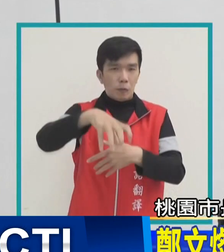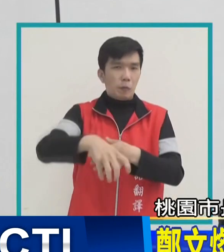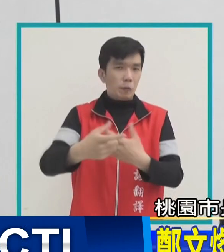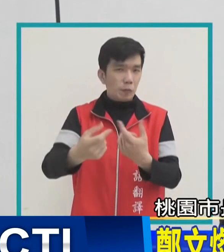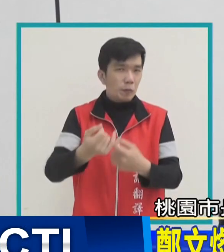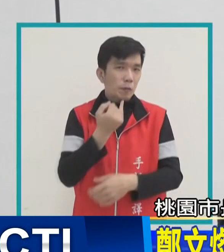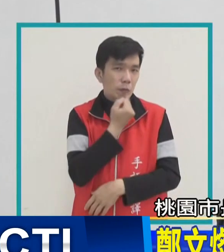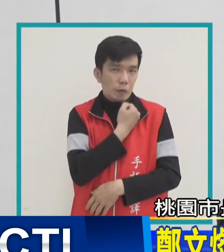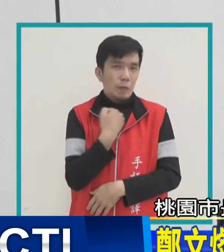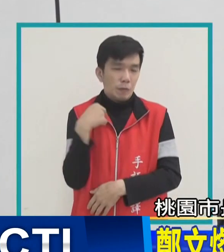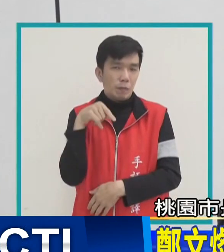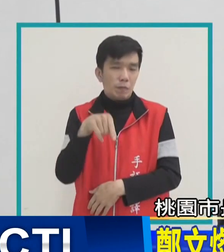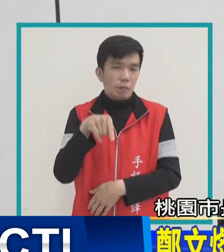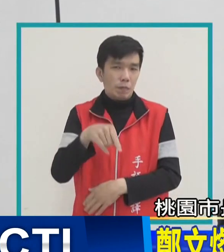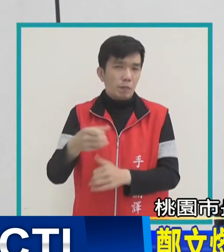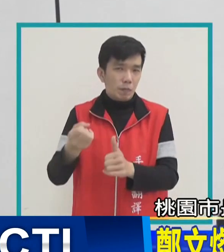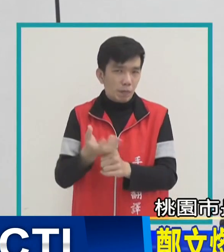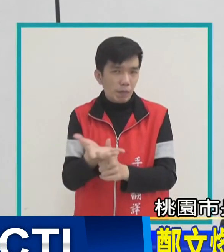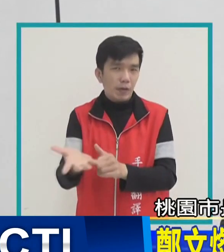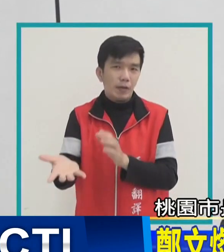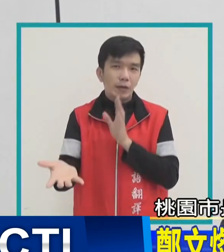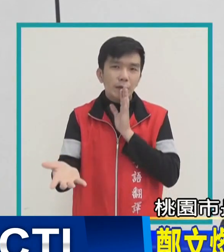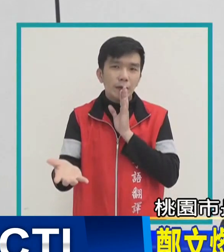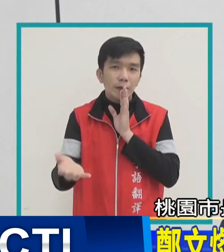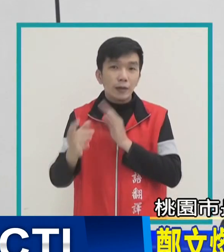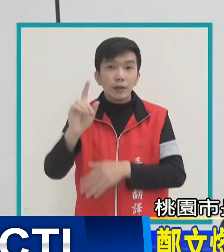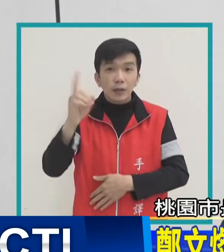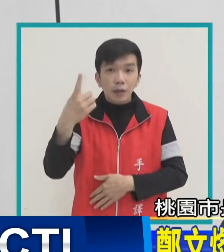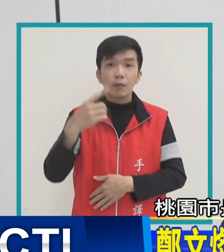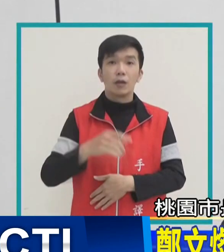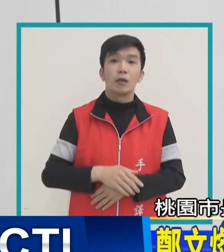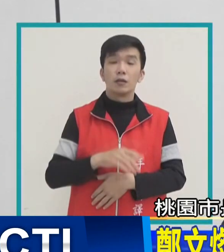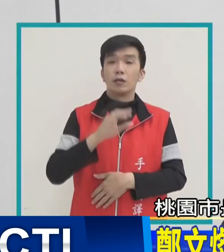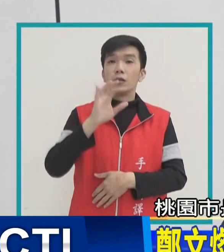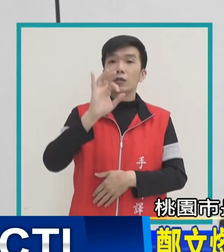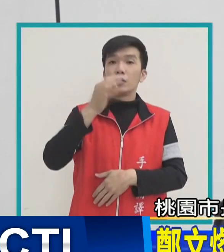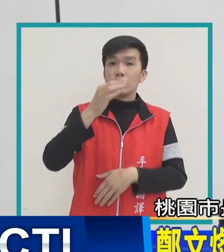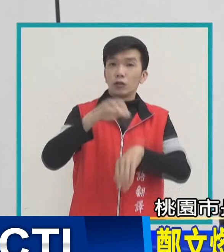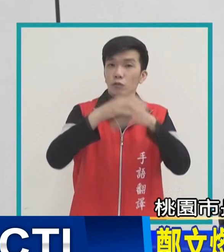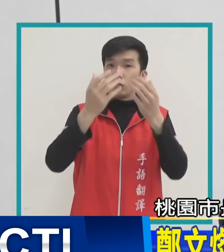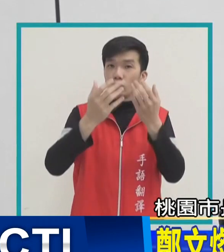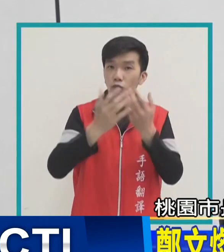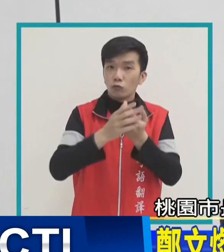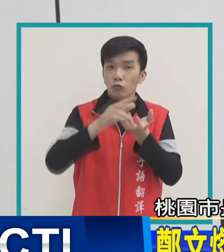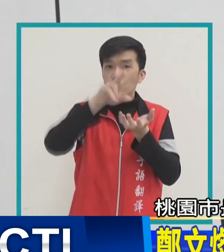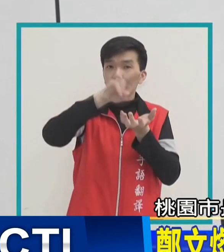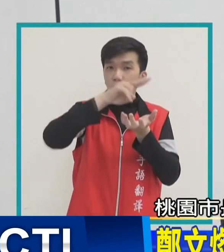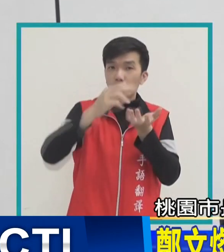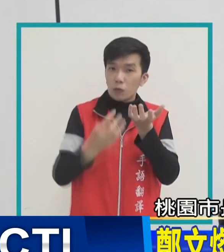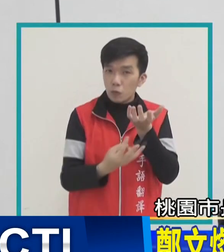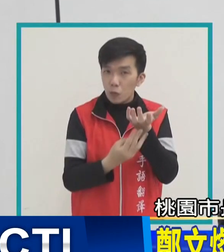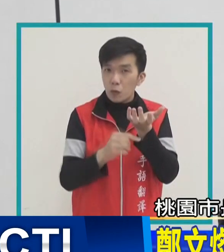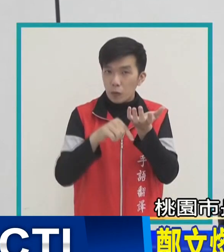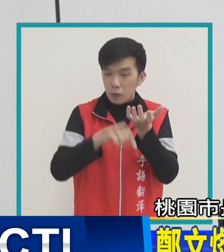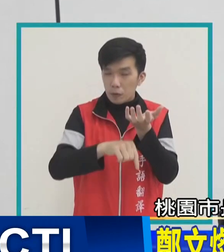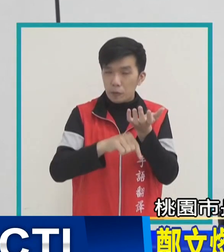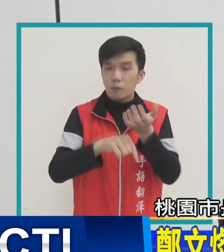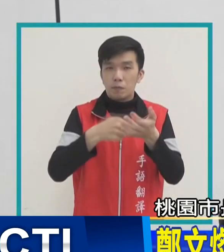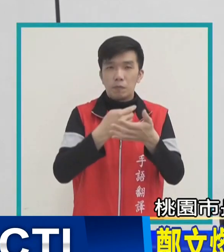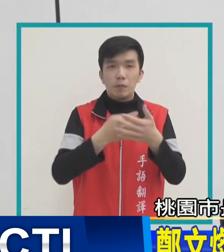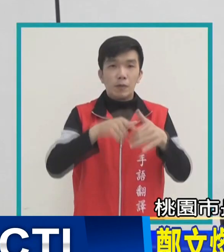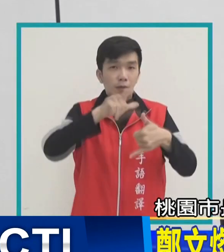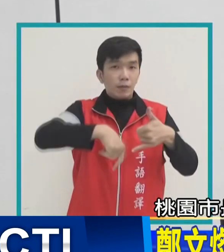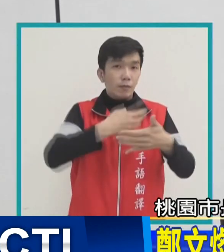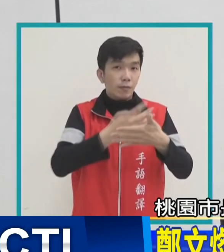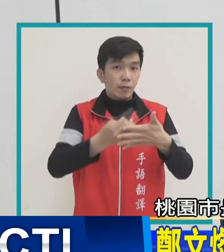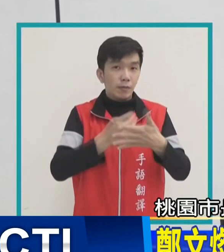个从这个前都刷刷锅这个家庭18630这个家庭。那详细的疫调我们